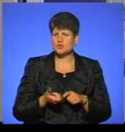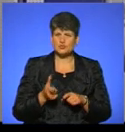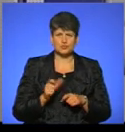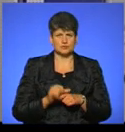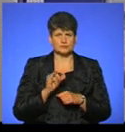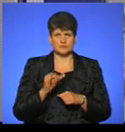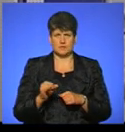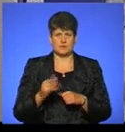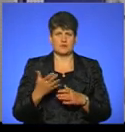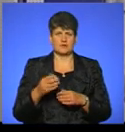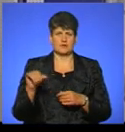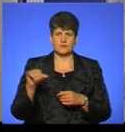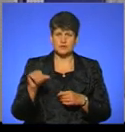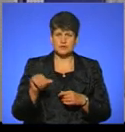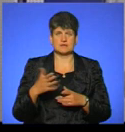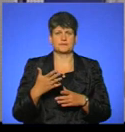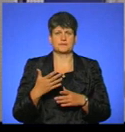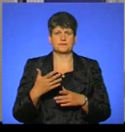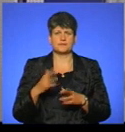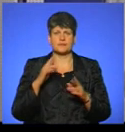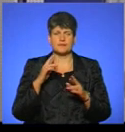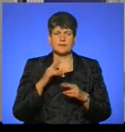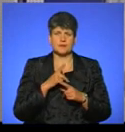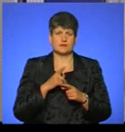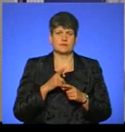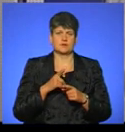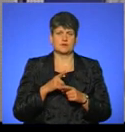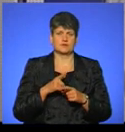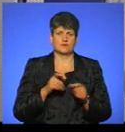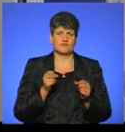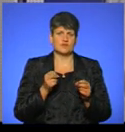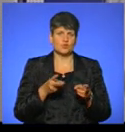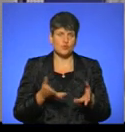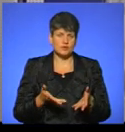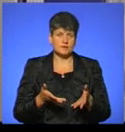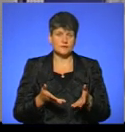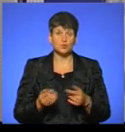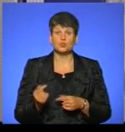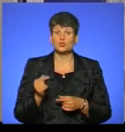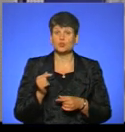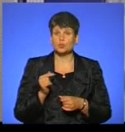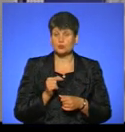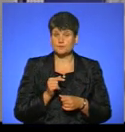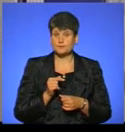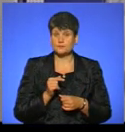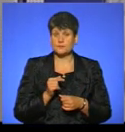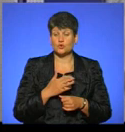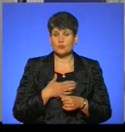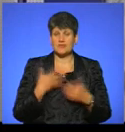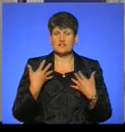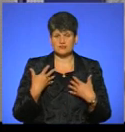по відношенню до водних екосистем. Тому ну, до мене вже